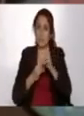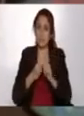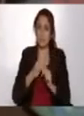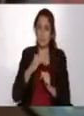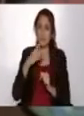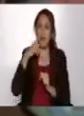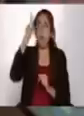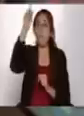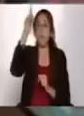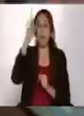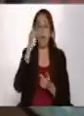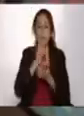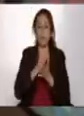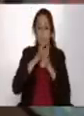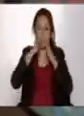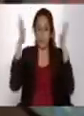مني ومنك،